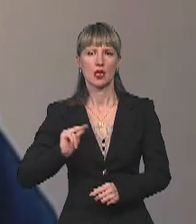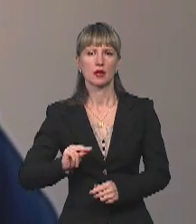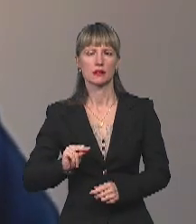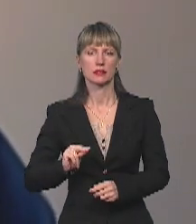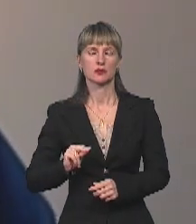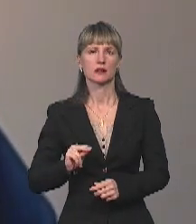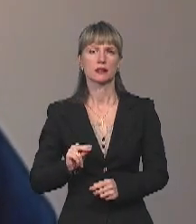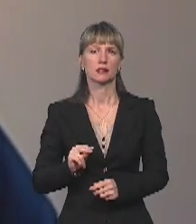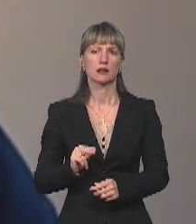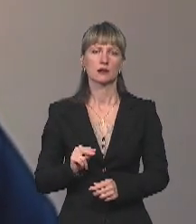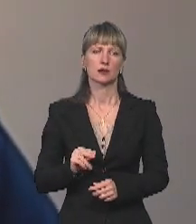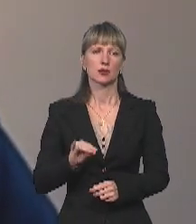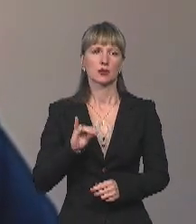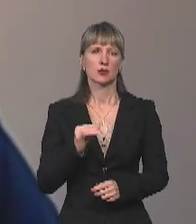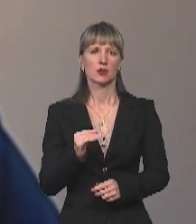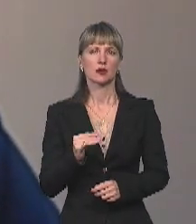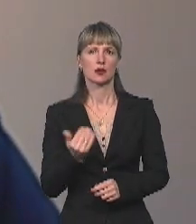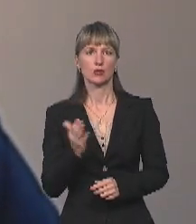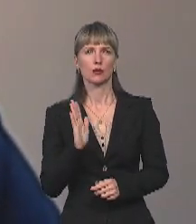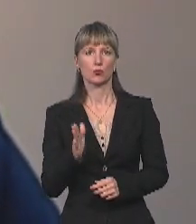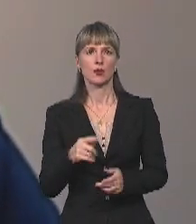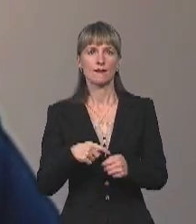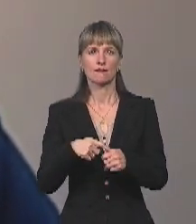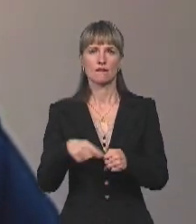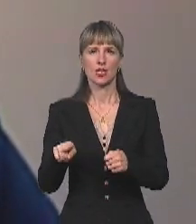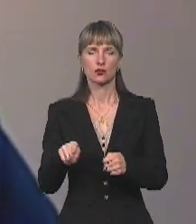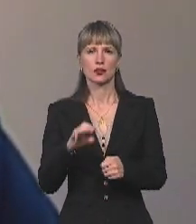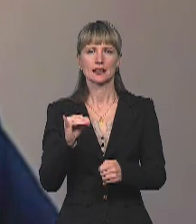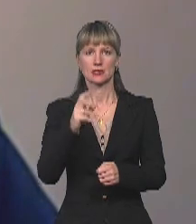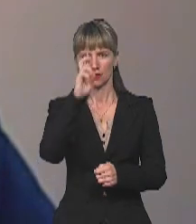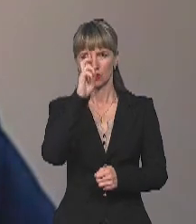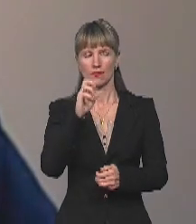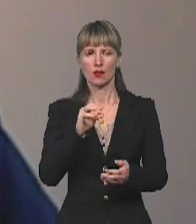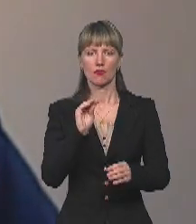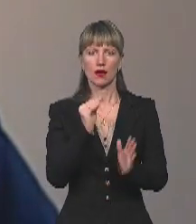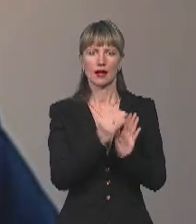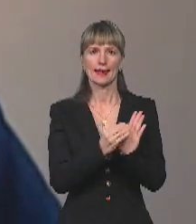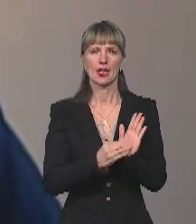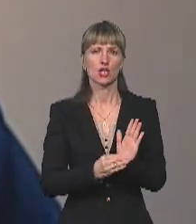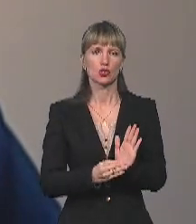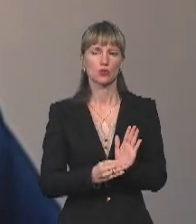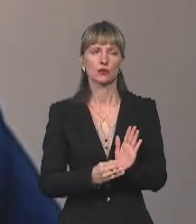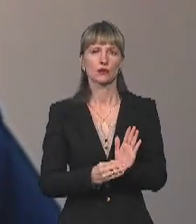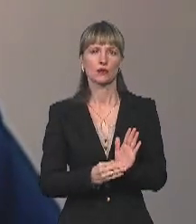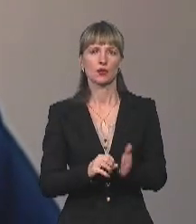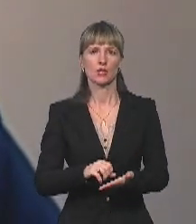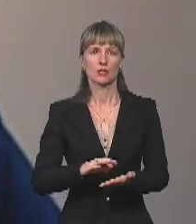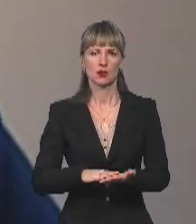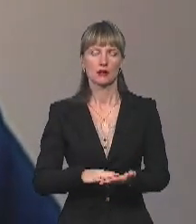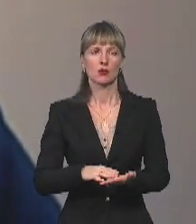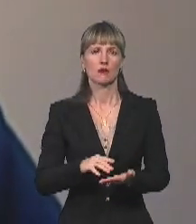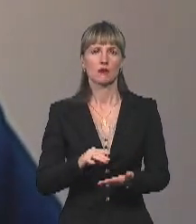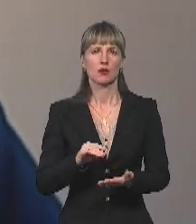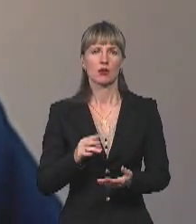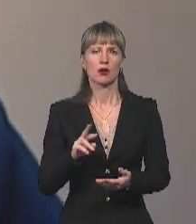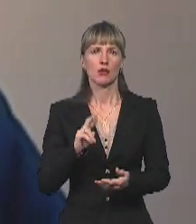діяльність і її буде виключено з державного реєстру як фізичну особу